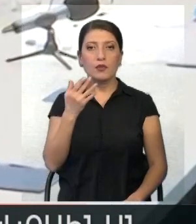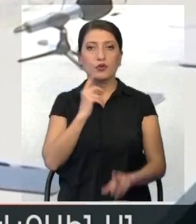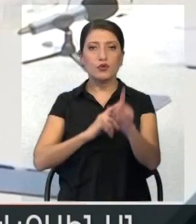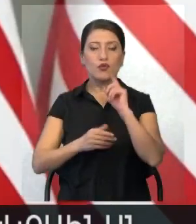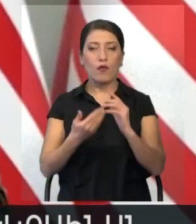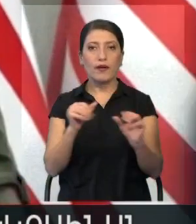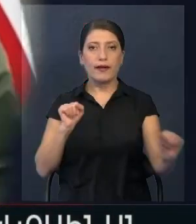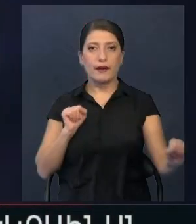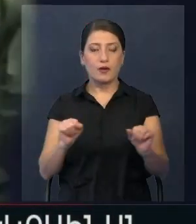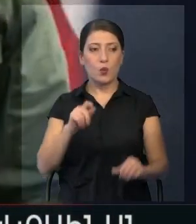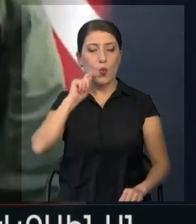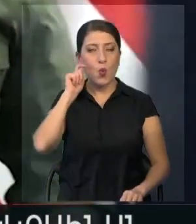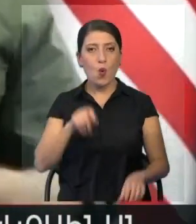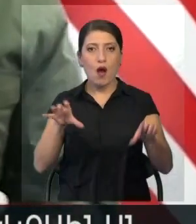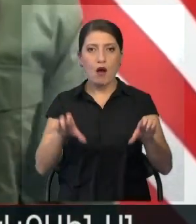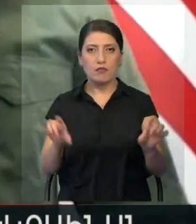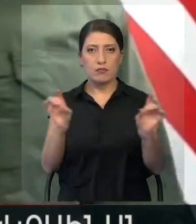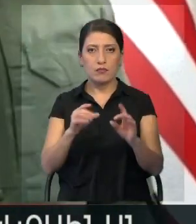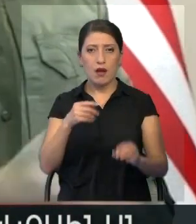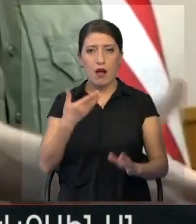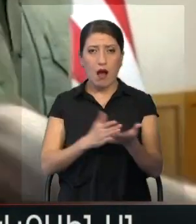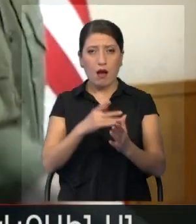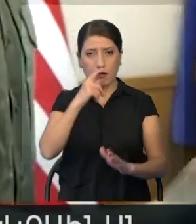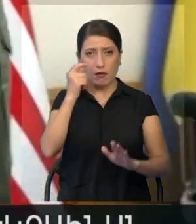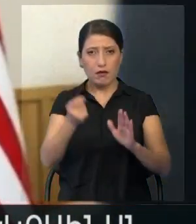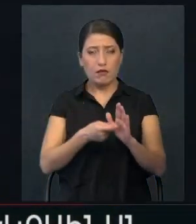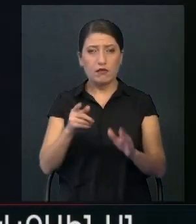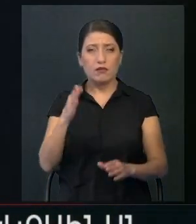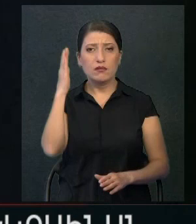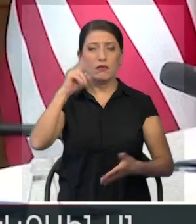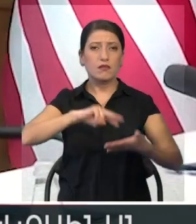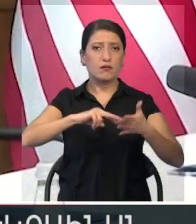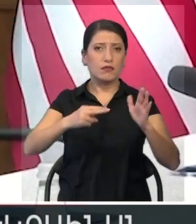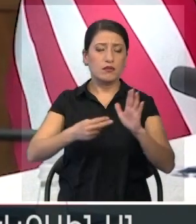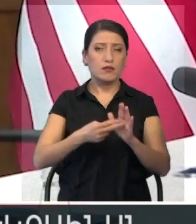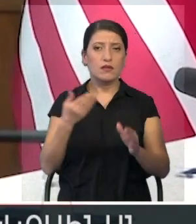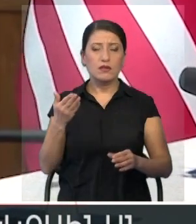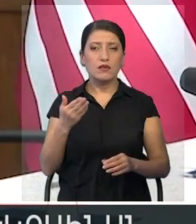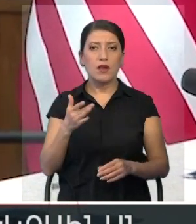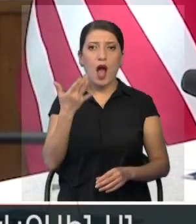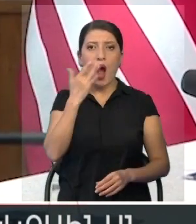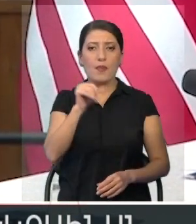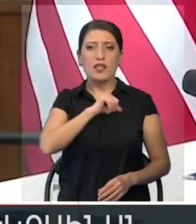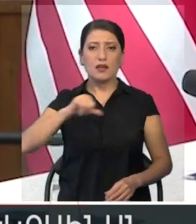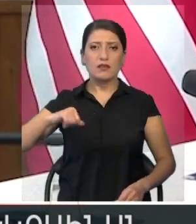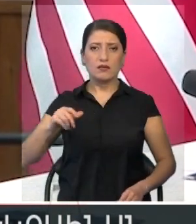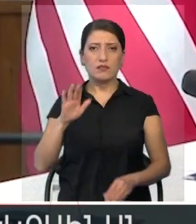ղեկավարը Ուկրաինայի ղեկավարին անվանել է քաղաքական կամիկաձե, որի հեռակառավարման վահանակը Վաշինգտոնի ձեռքում